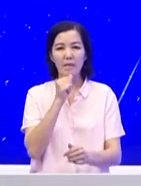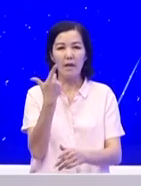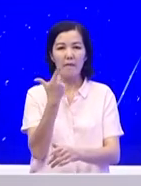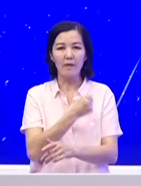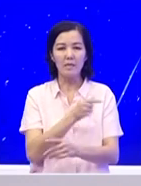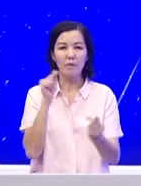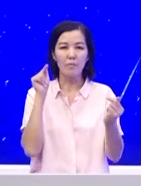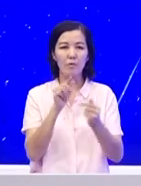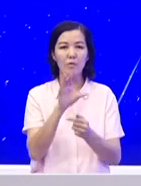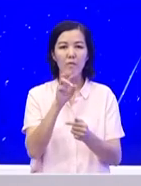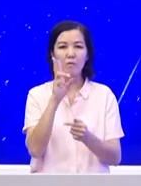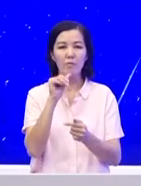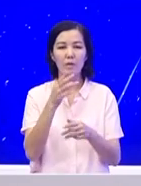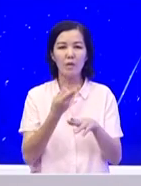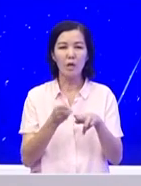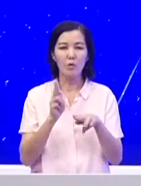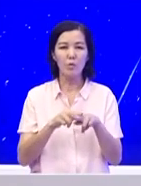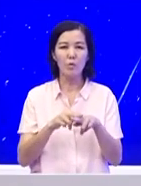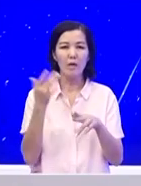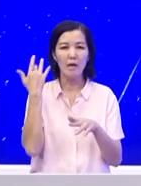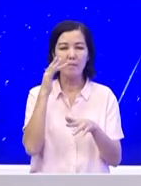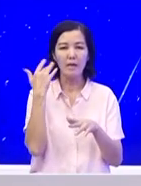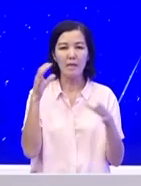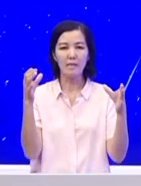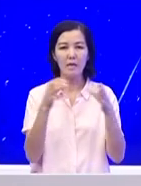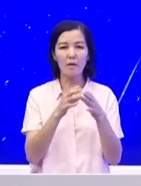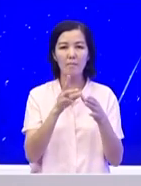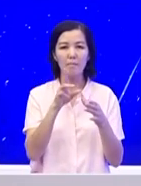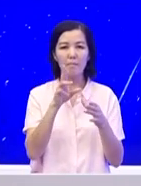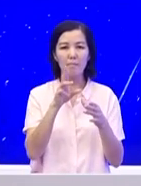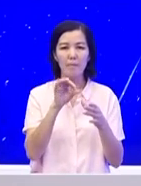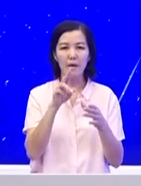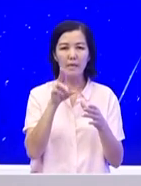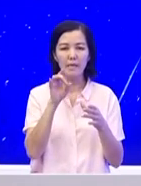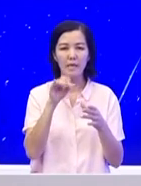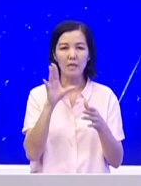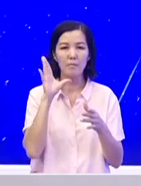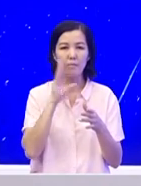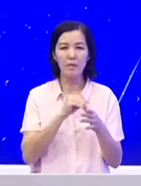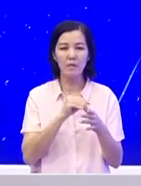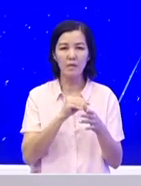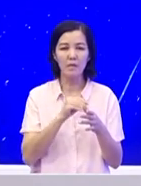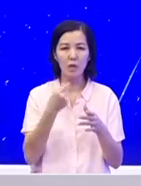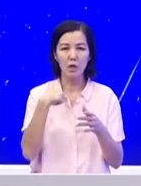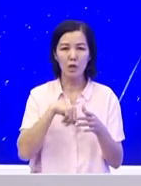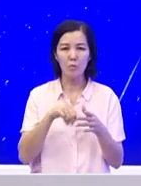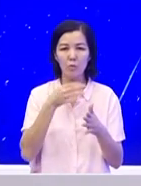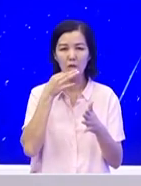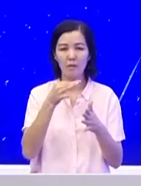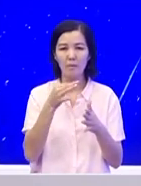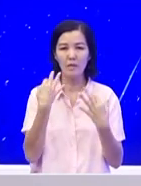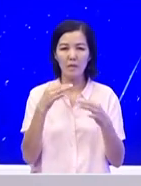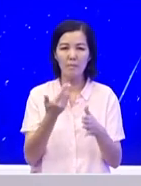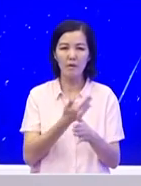Экспериментальная вакцина против COVID-19, которую разрабатывает американская компания Moderna, смогла вызвать иммунный ответ у всех добровольцев на